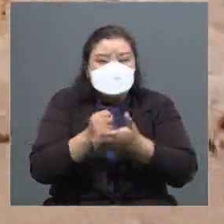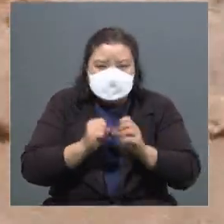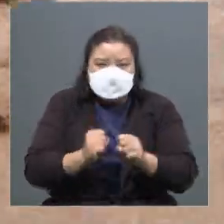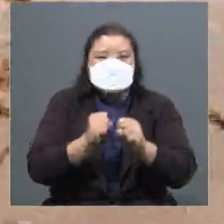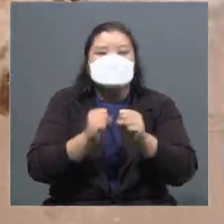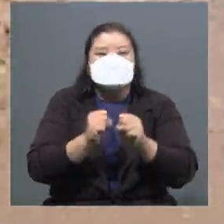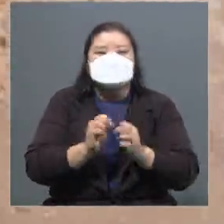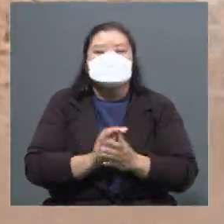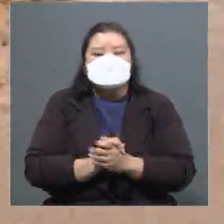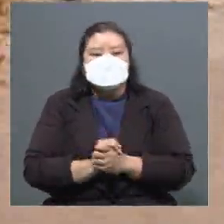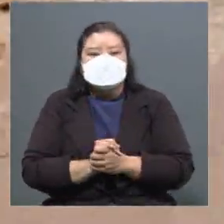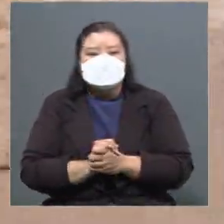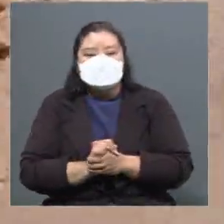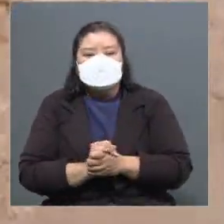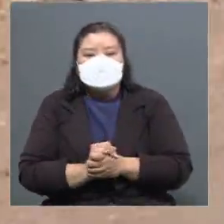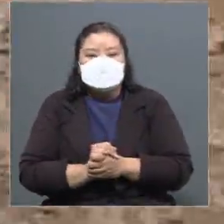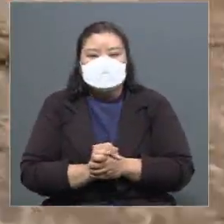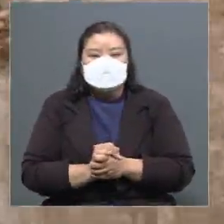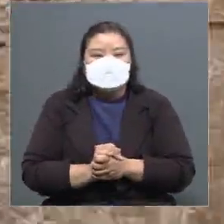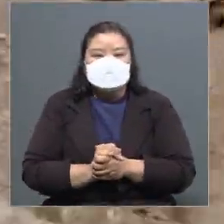ที่สุดด้วยค่ะ